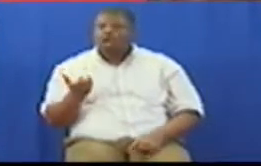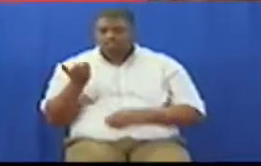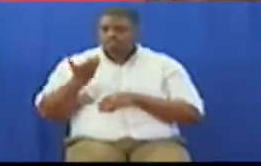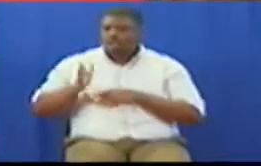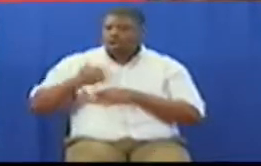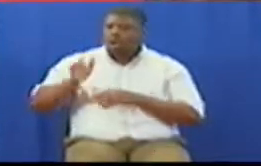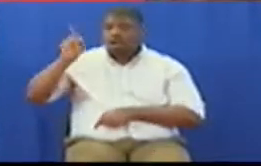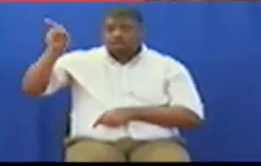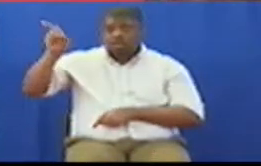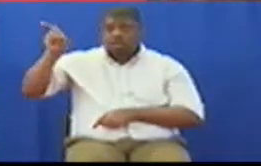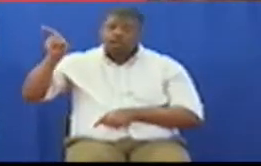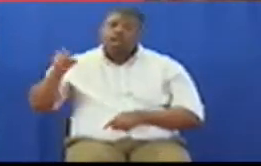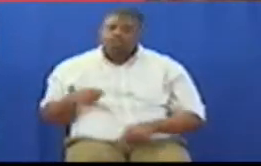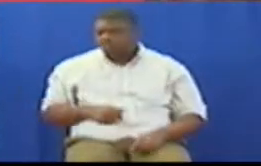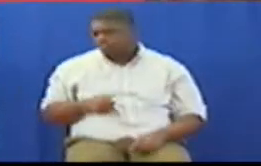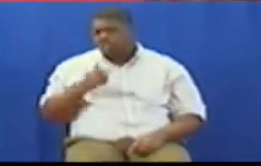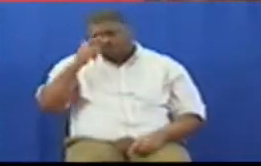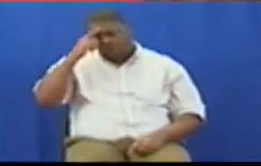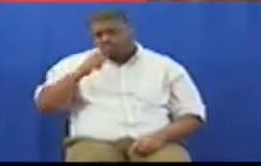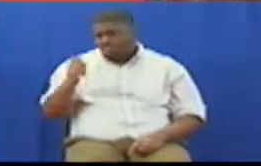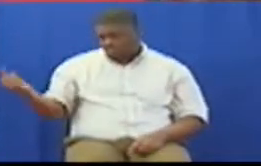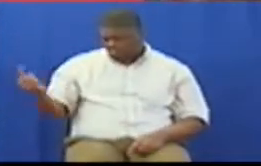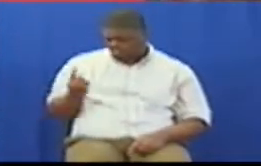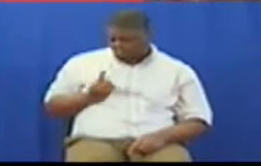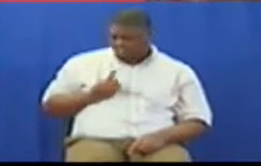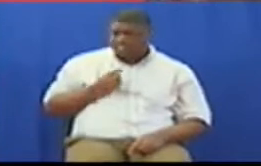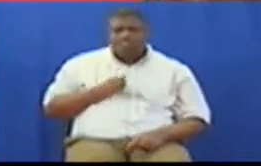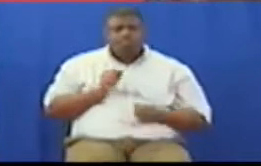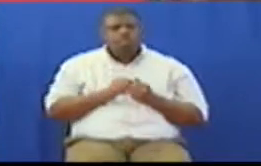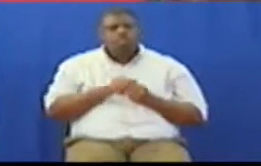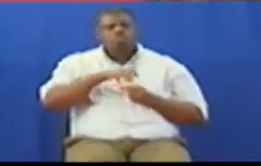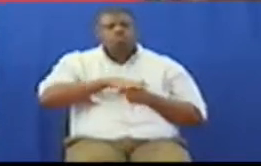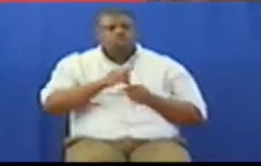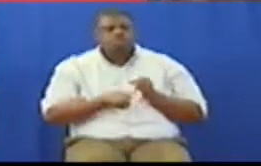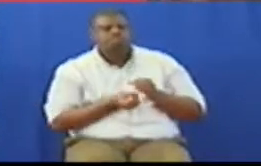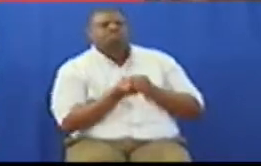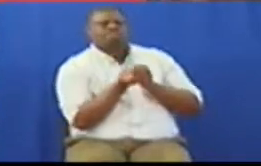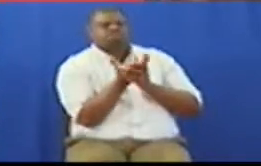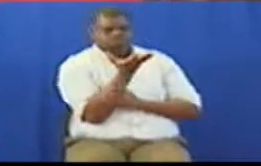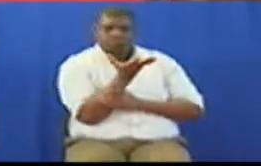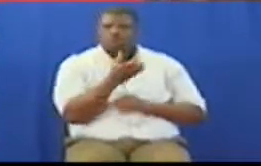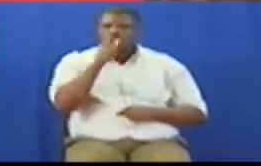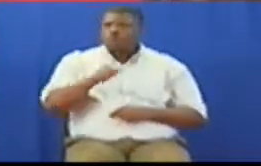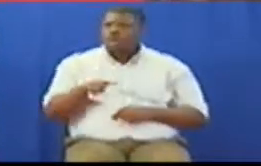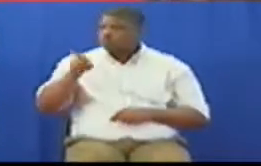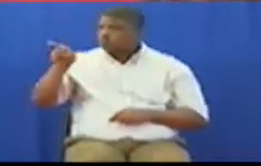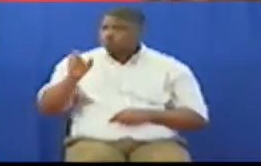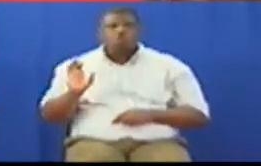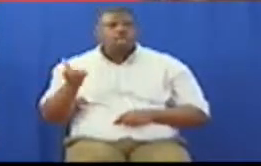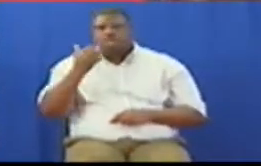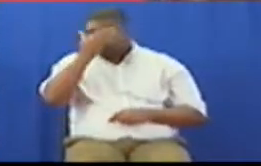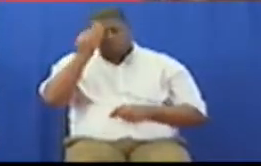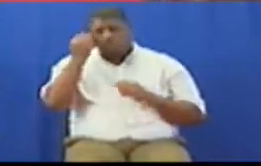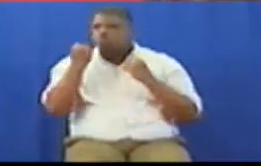alipokuja ziara yake inaweza kufufua mambo mengi na wananchi wa Muheza hawawezi kumsahau, hususan kwenye swala la